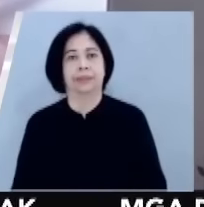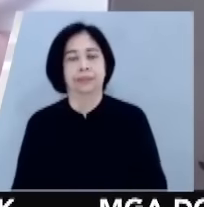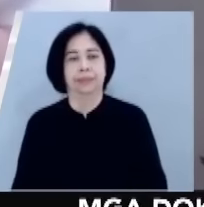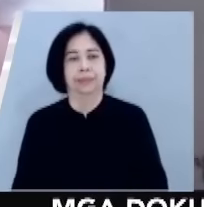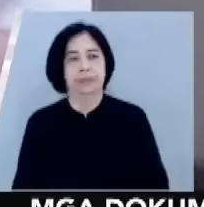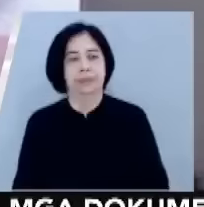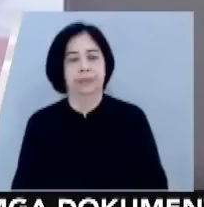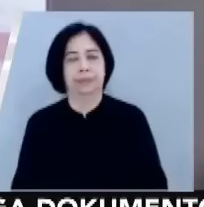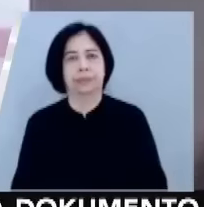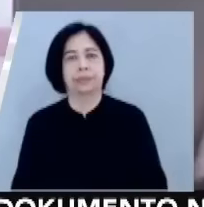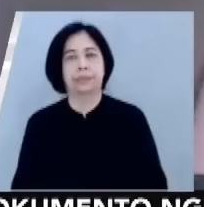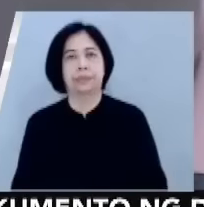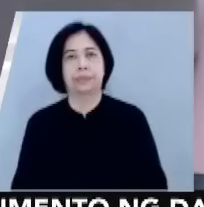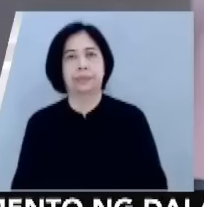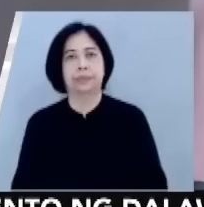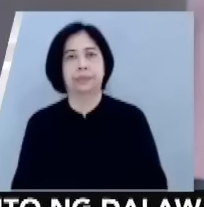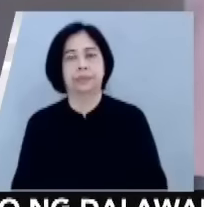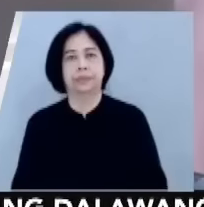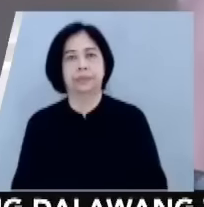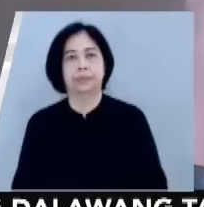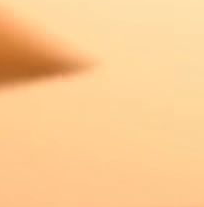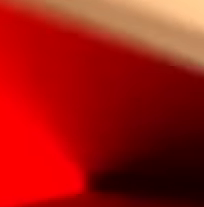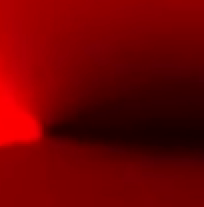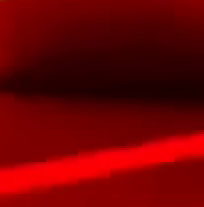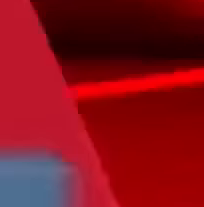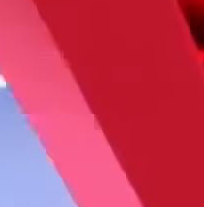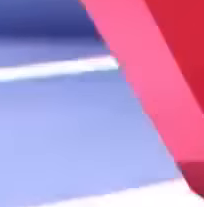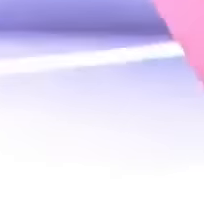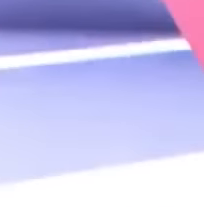Mav Gonzalez, Nakatutok, 24 Oras.